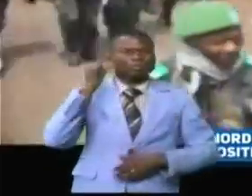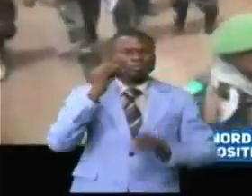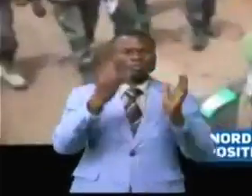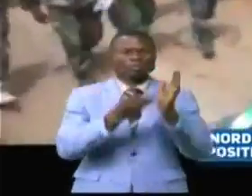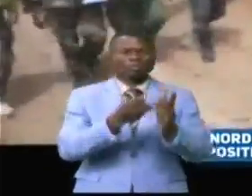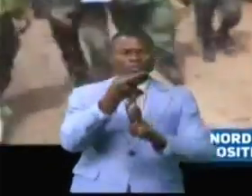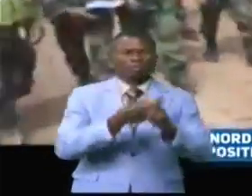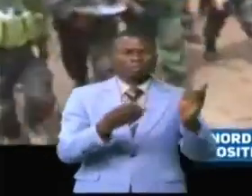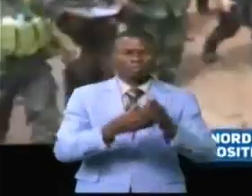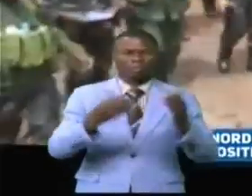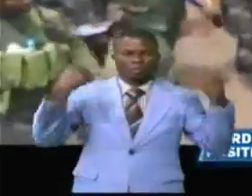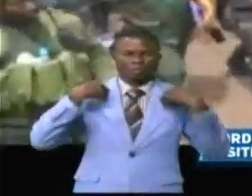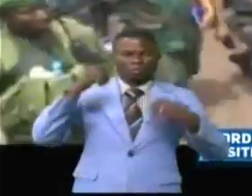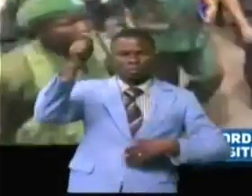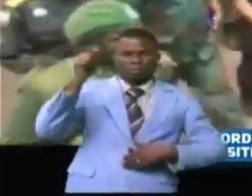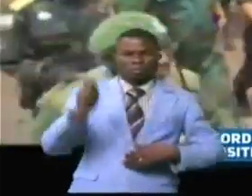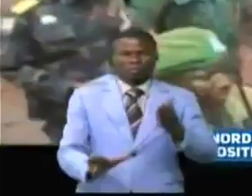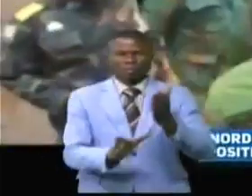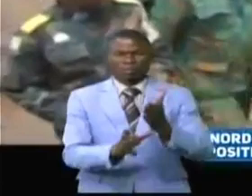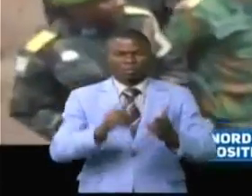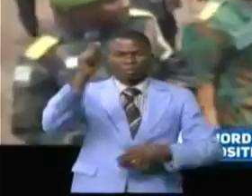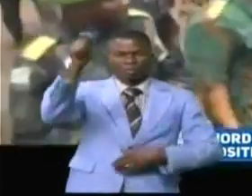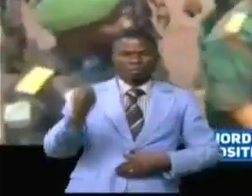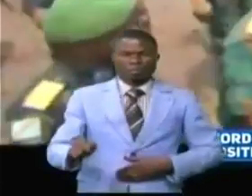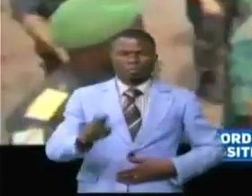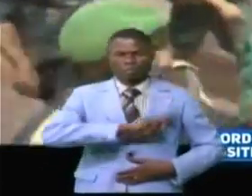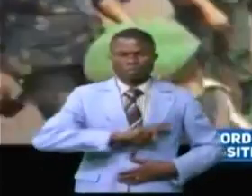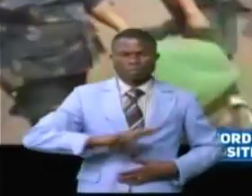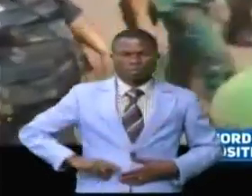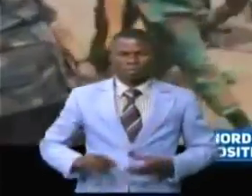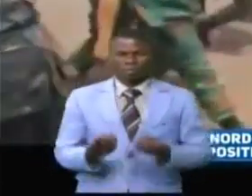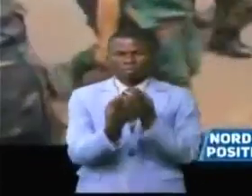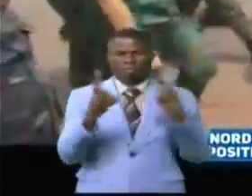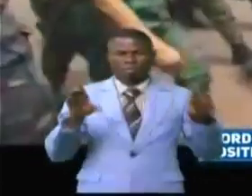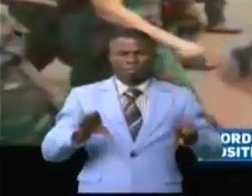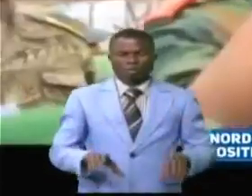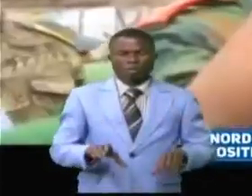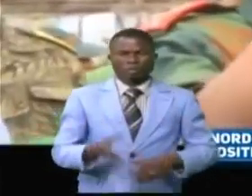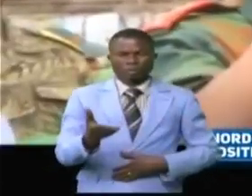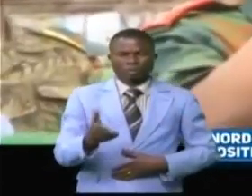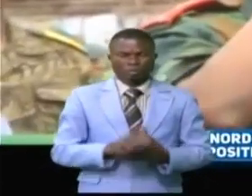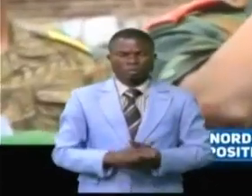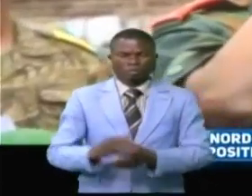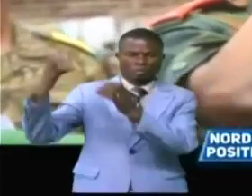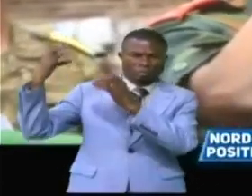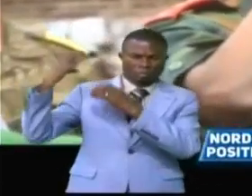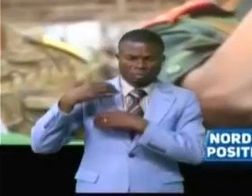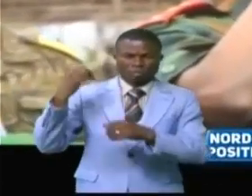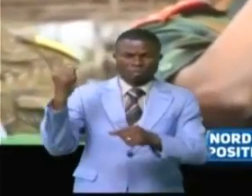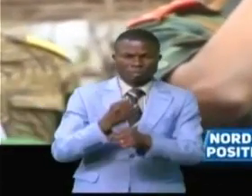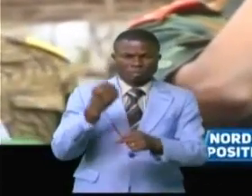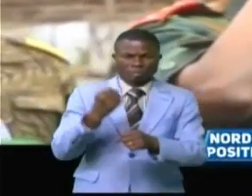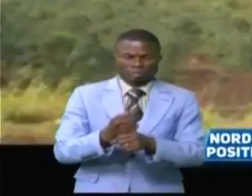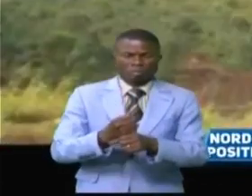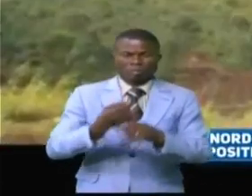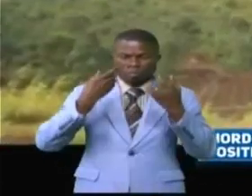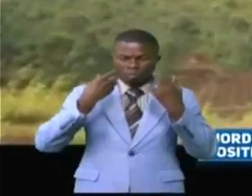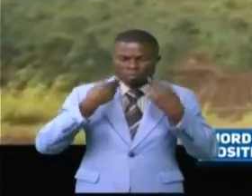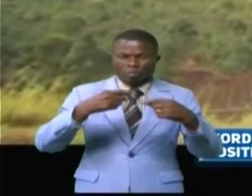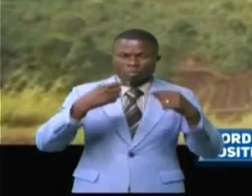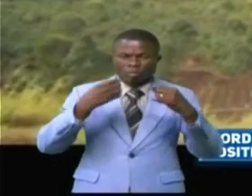chef d'état-major général adjoint de forces armées de la République démocratique du Congo, en charge des opérations et renseignements,